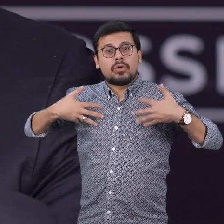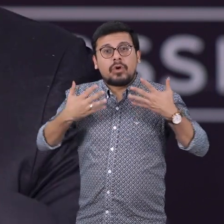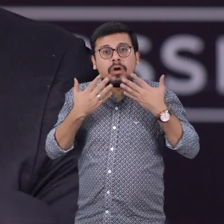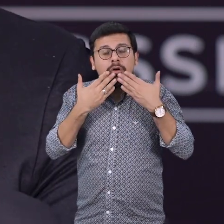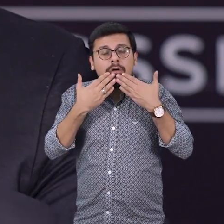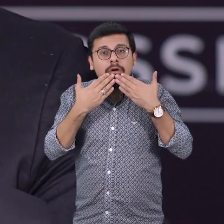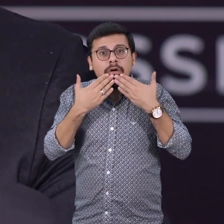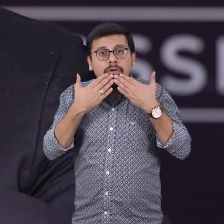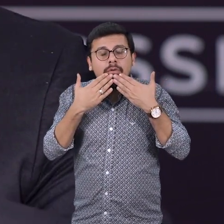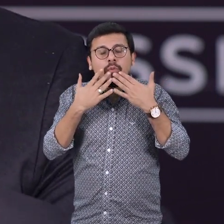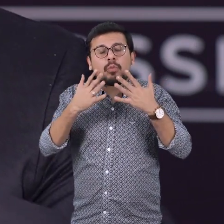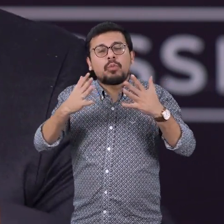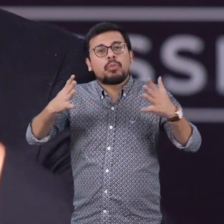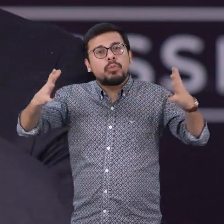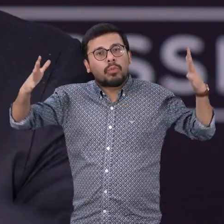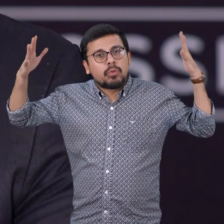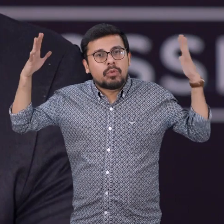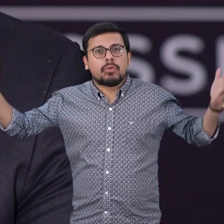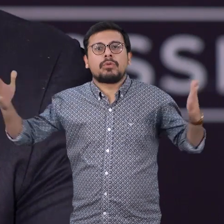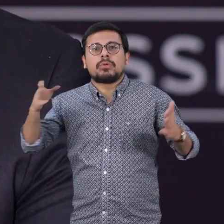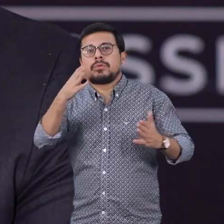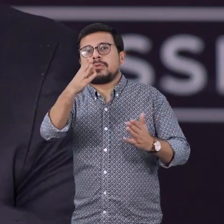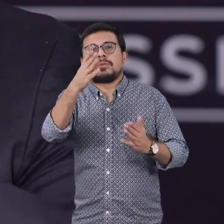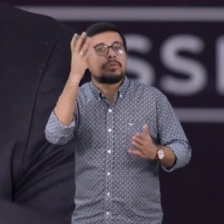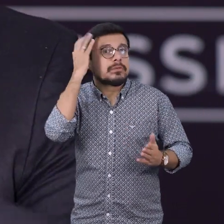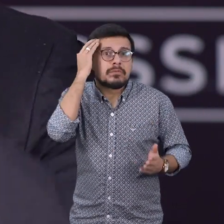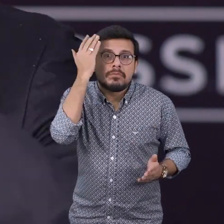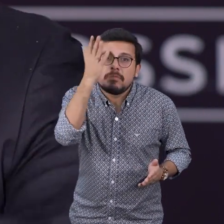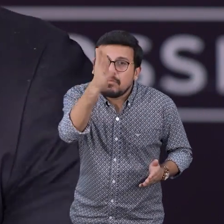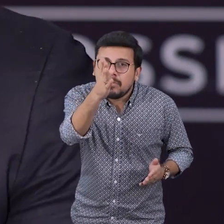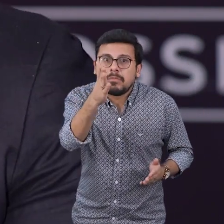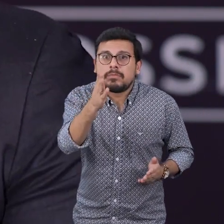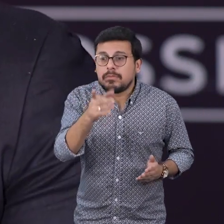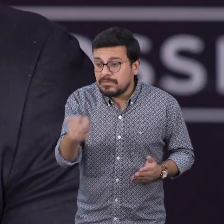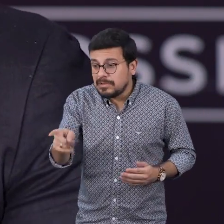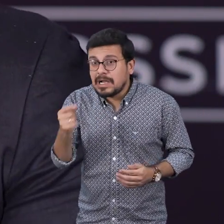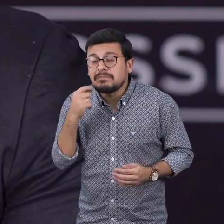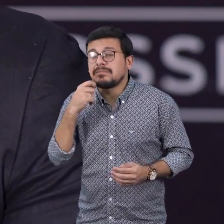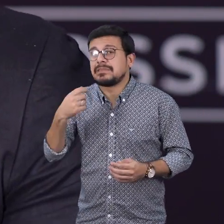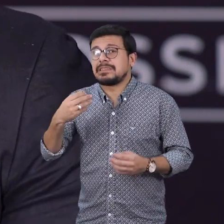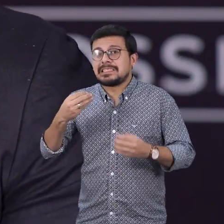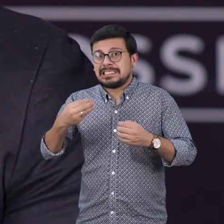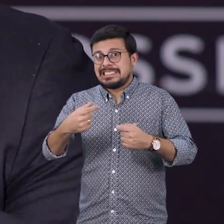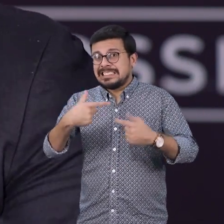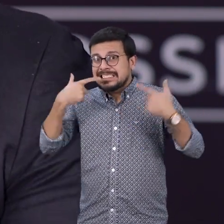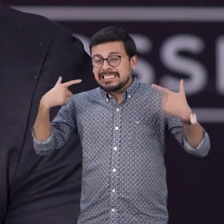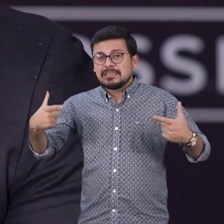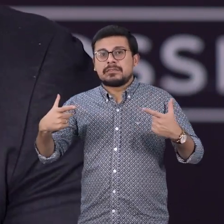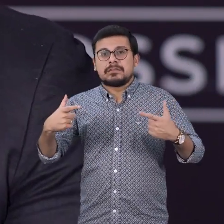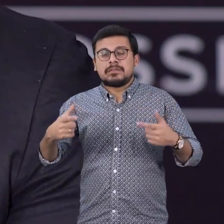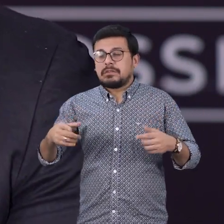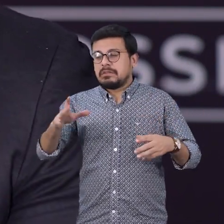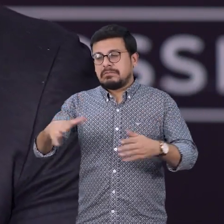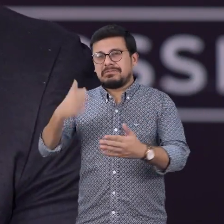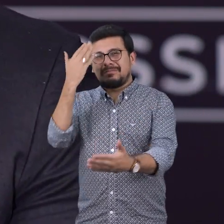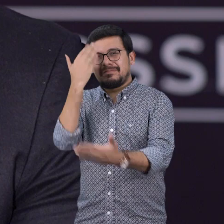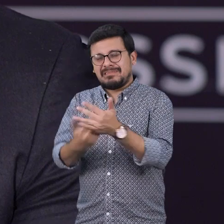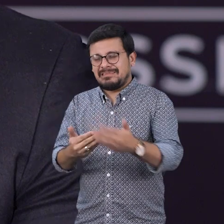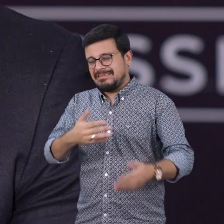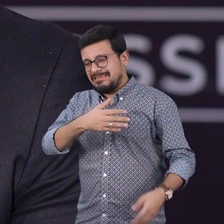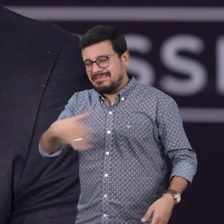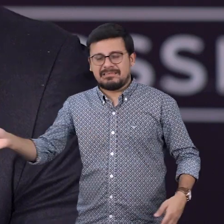ہیلپ کرنے سے بہتر ہے کہ آپ اس کو انیبل کرو, اور اسکل ڈیولپمنٹ سے زیادہ کچھ بھی نہیں ہے. اگر میں بات کروں تو